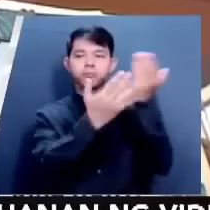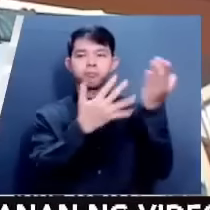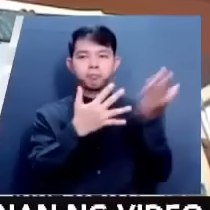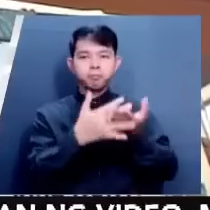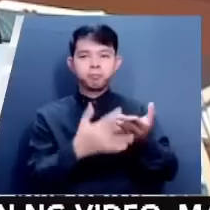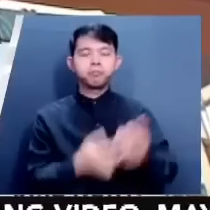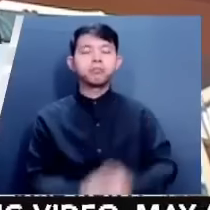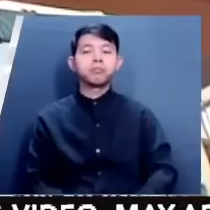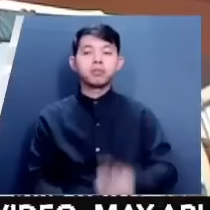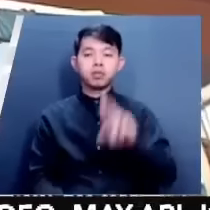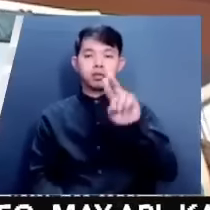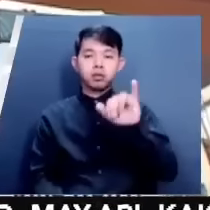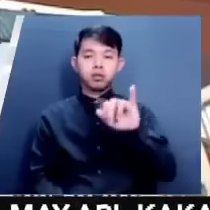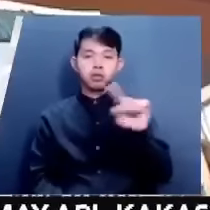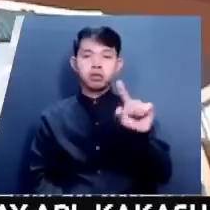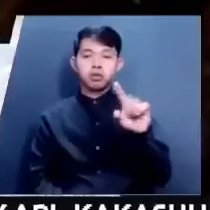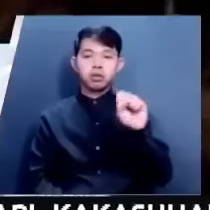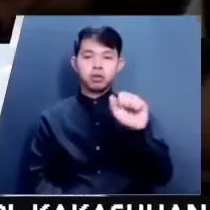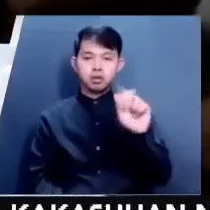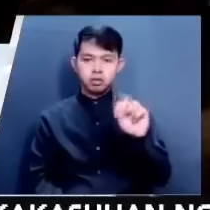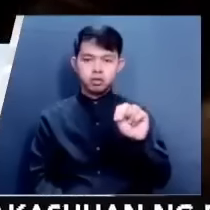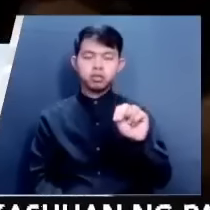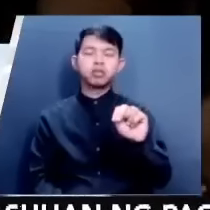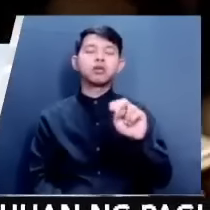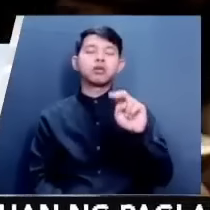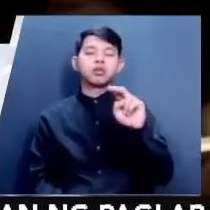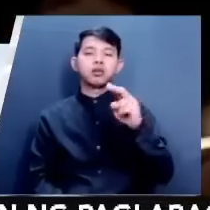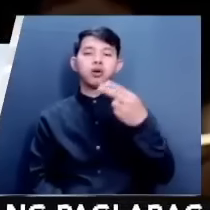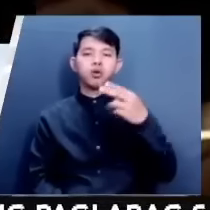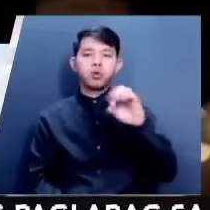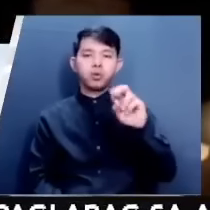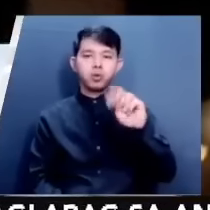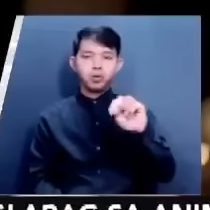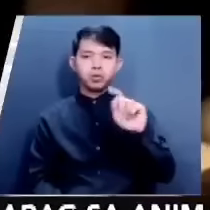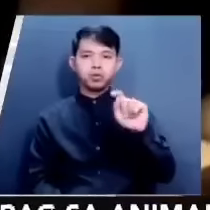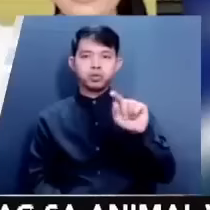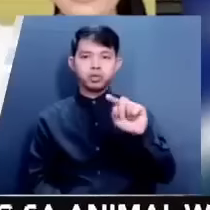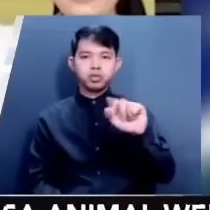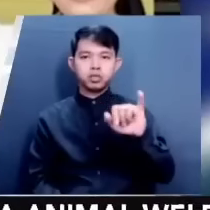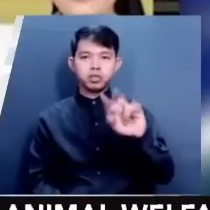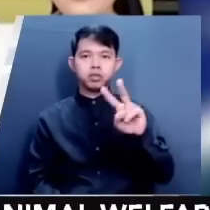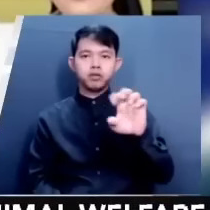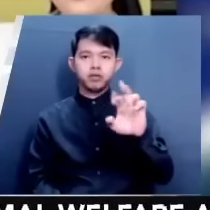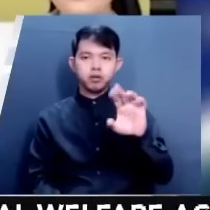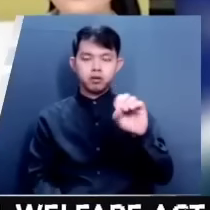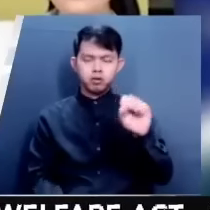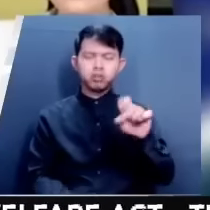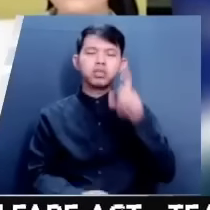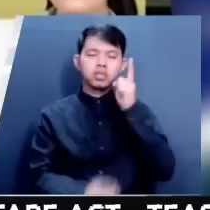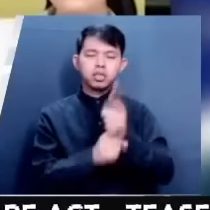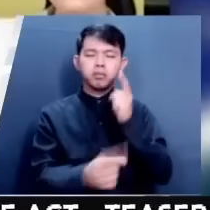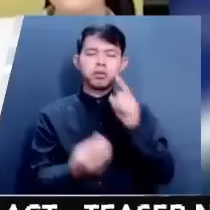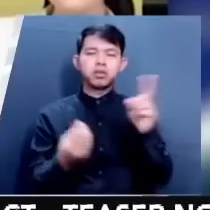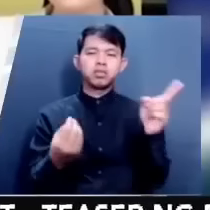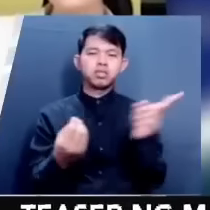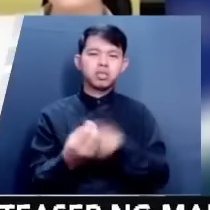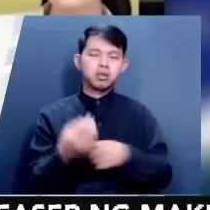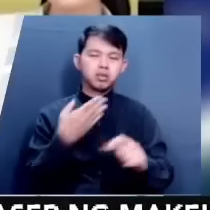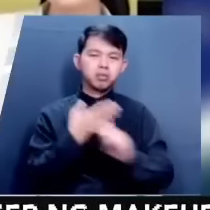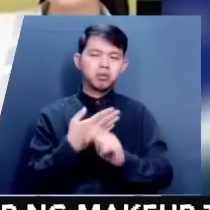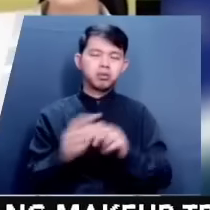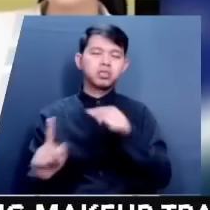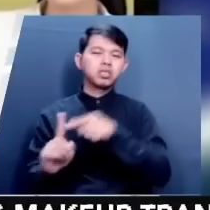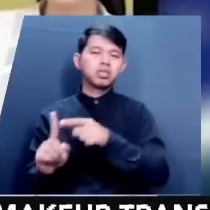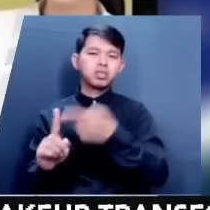nag-iimbestiga kay Guo sa Senado sinabing nararapat lamang na suspindihin si Guo. Sa isang Facebook post, sinabi ni Guo na tinatanggap